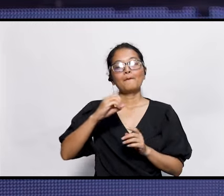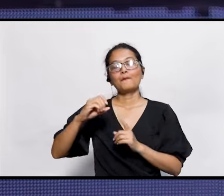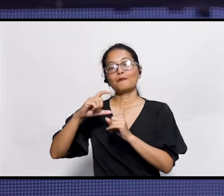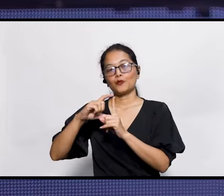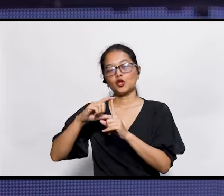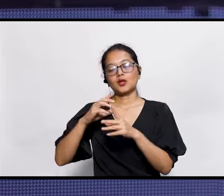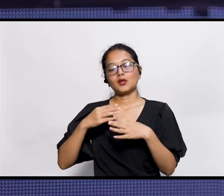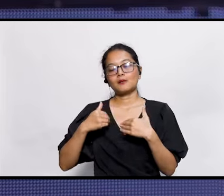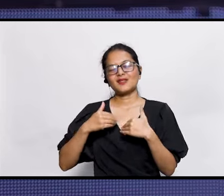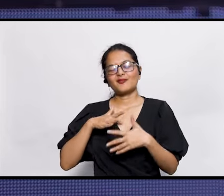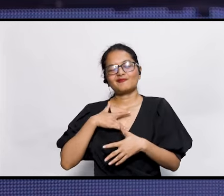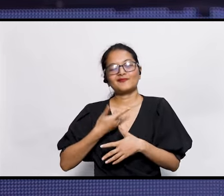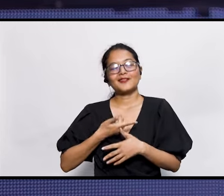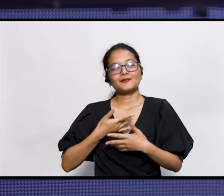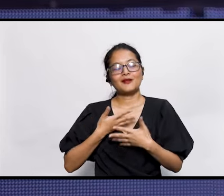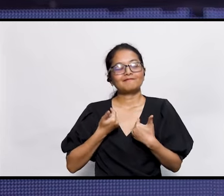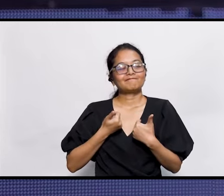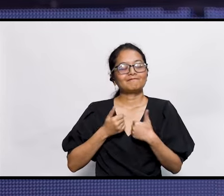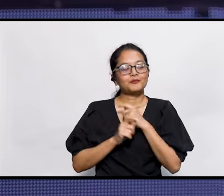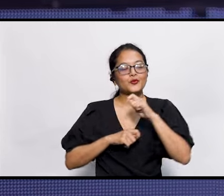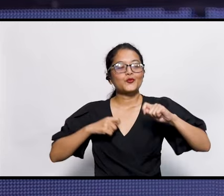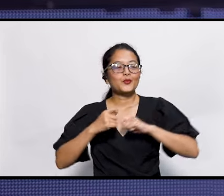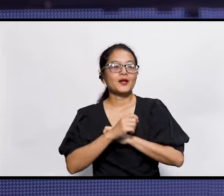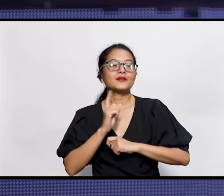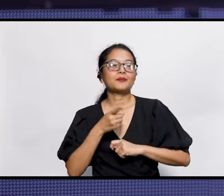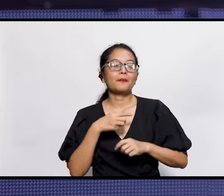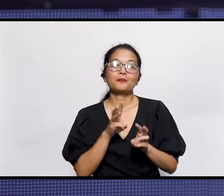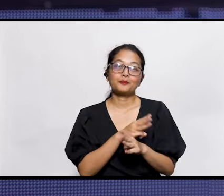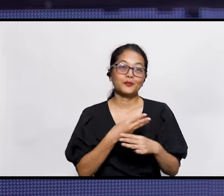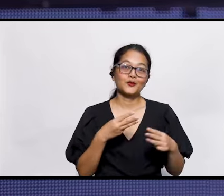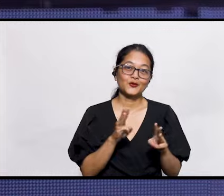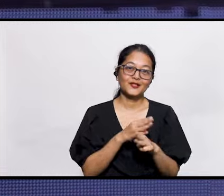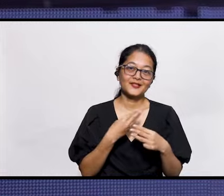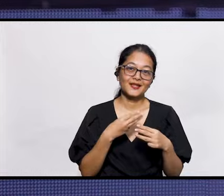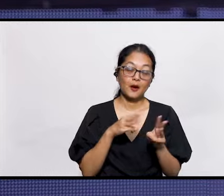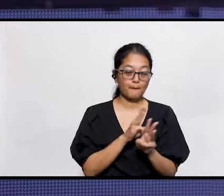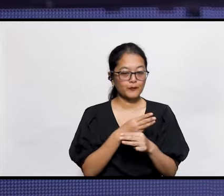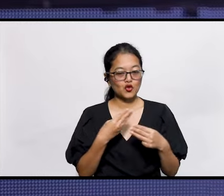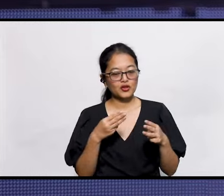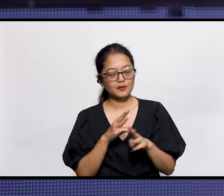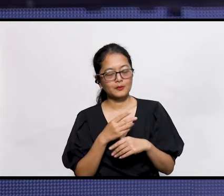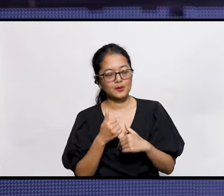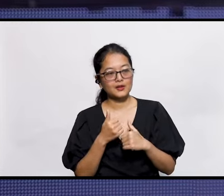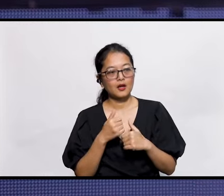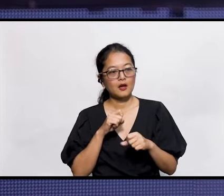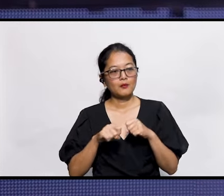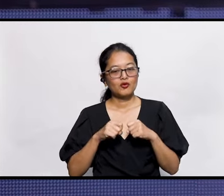kita bisa dimainkan oleh music music bisa increase energy